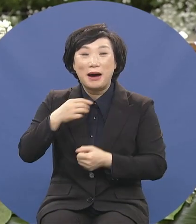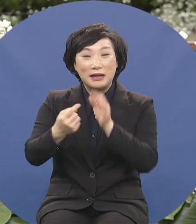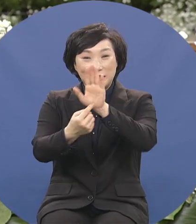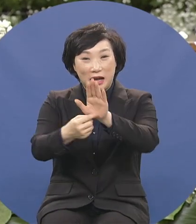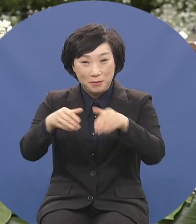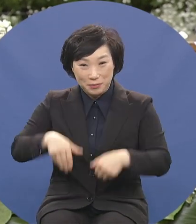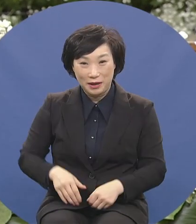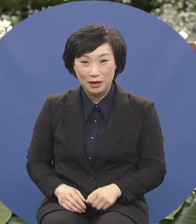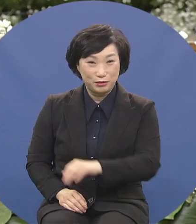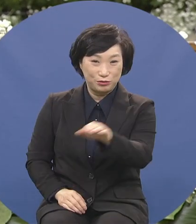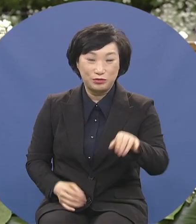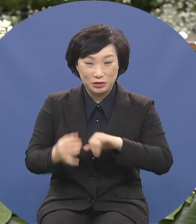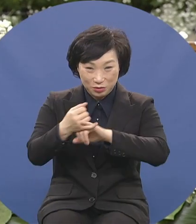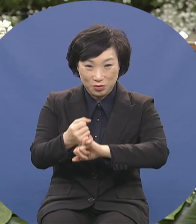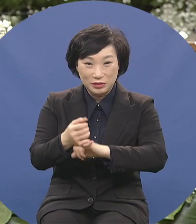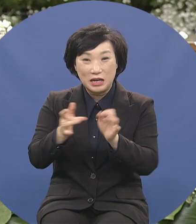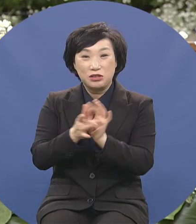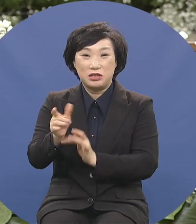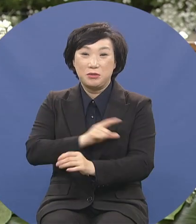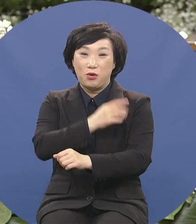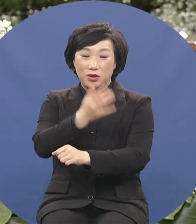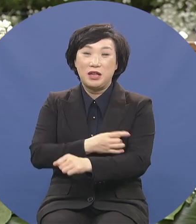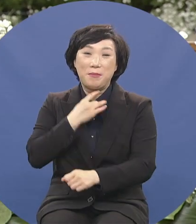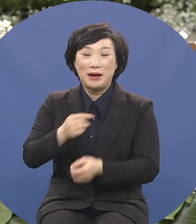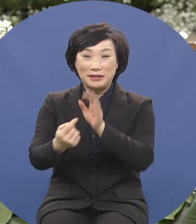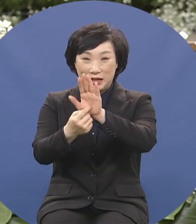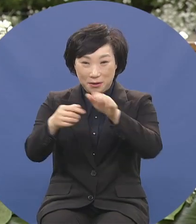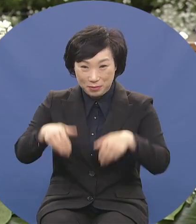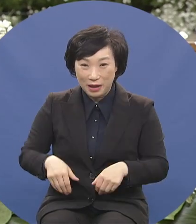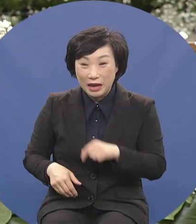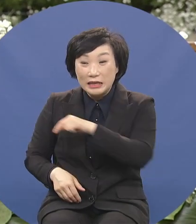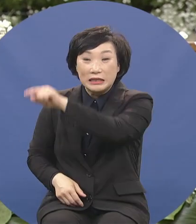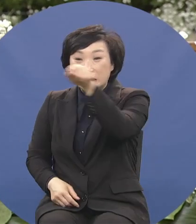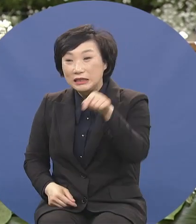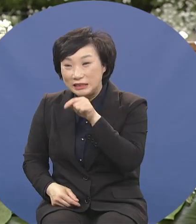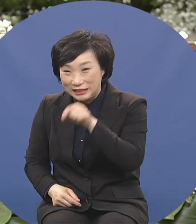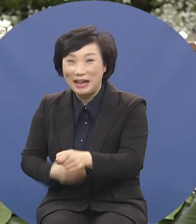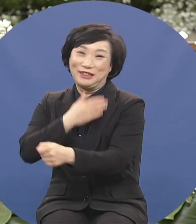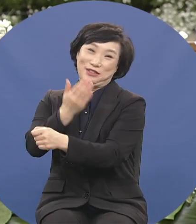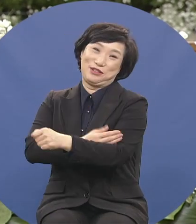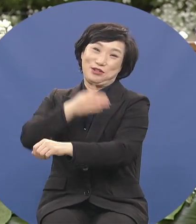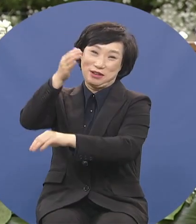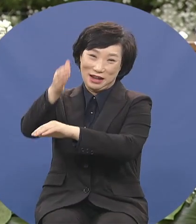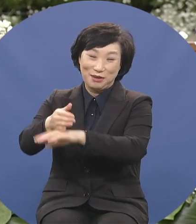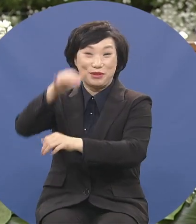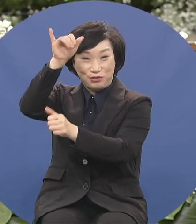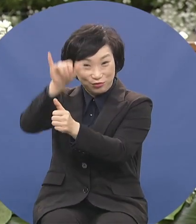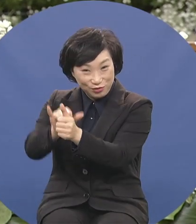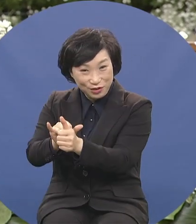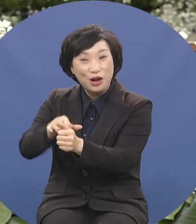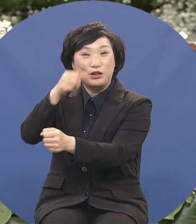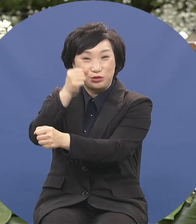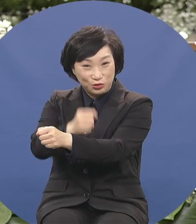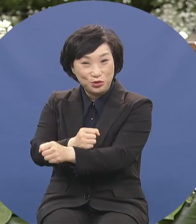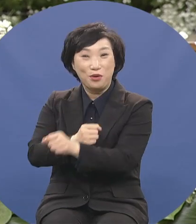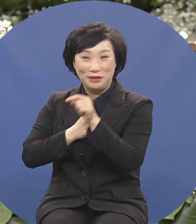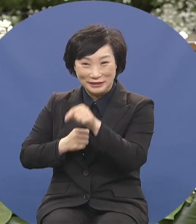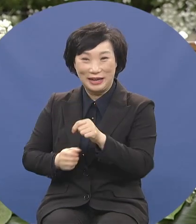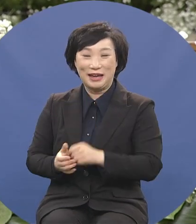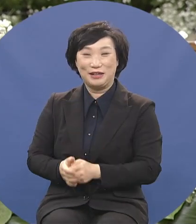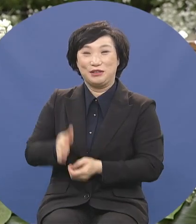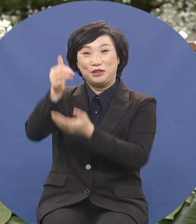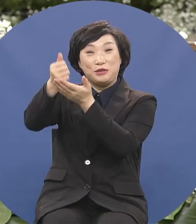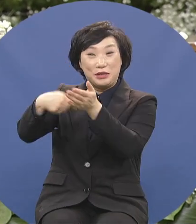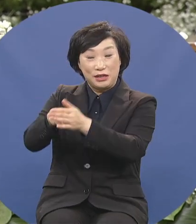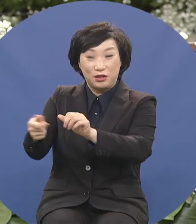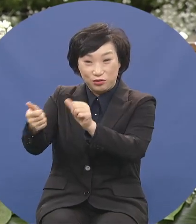돼. 반드시 예수님의 권세만 나타나야 돼. 이것이 능력이요, 감사요, 충성이요, 수고요, 주를